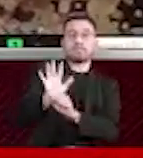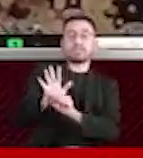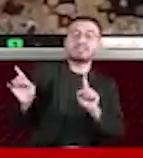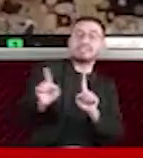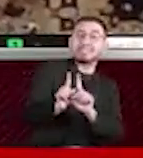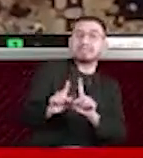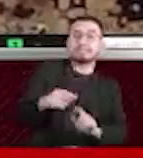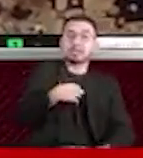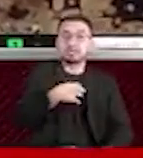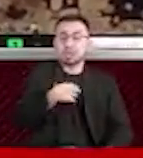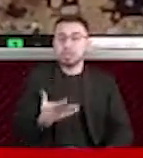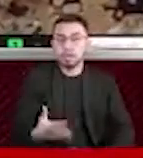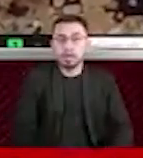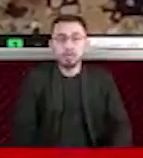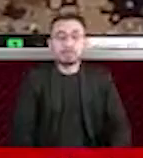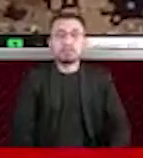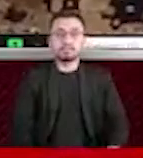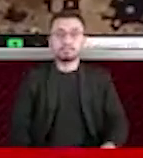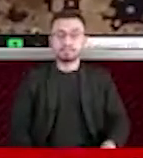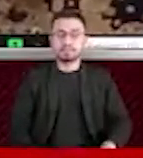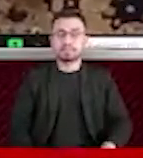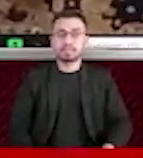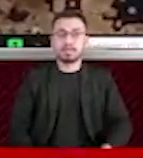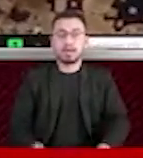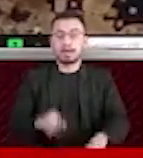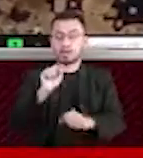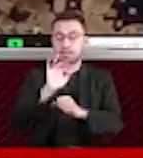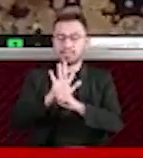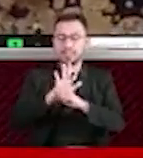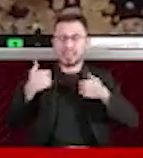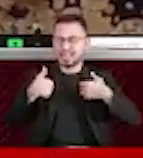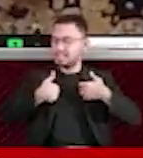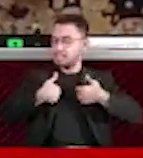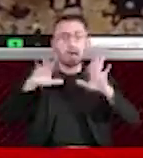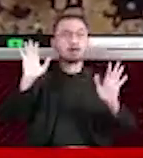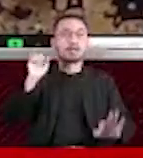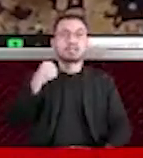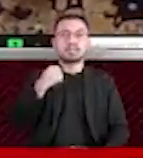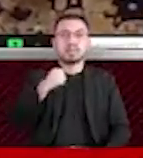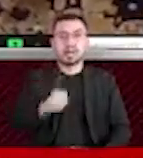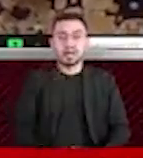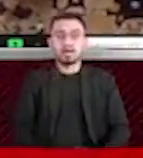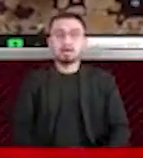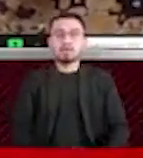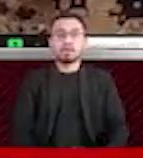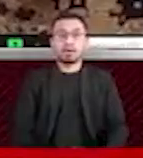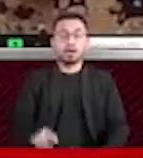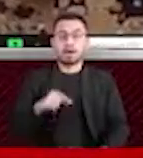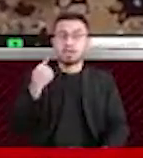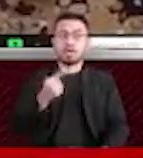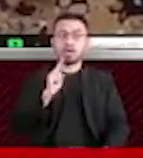bisa diselesaikan dengan tidak bisa hilang sama sekali jadi kita harus menyesuaikan pertama dia terus-menerus